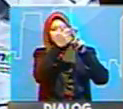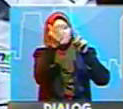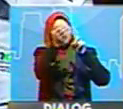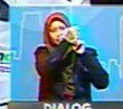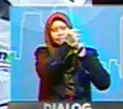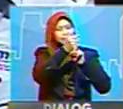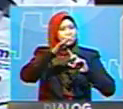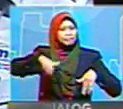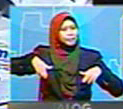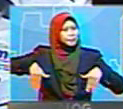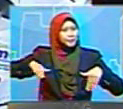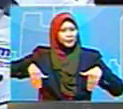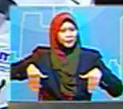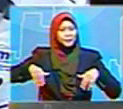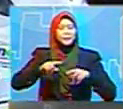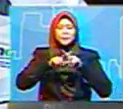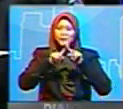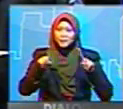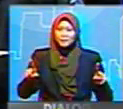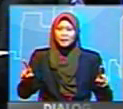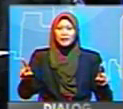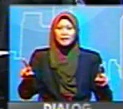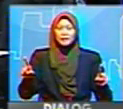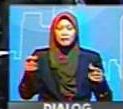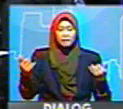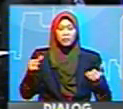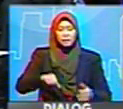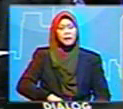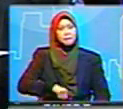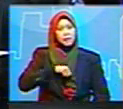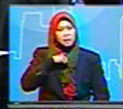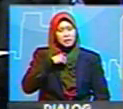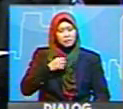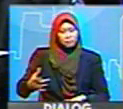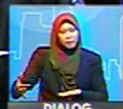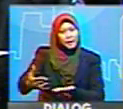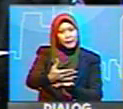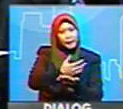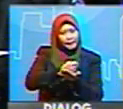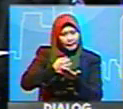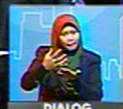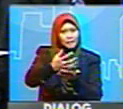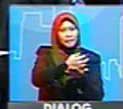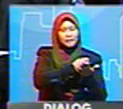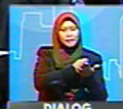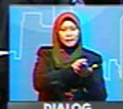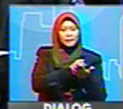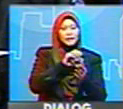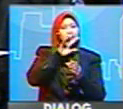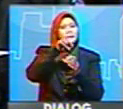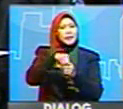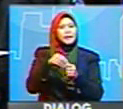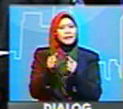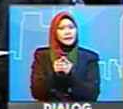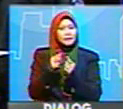keseluruhannya lagi walau manaun yang membanggakan Saya dari segi pendapatan mana-mana yang terlibat dengan kita dengan